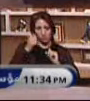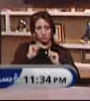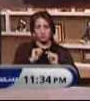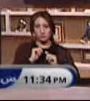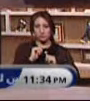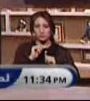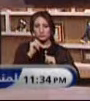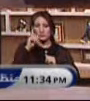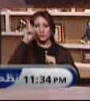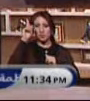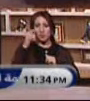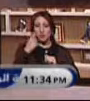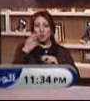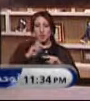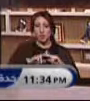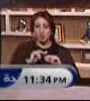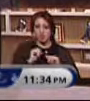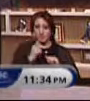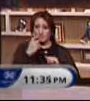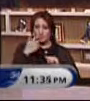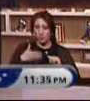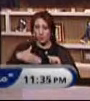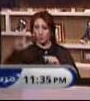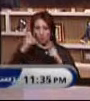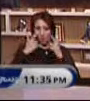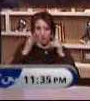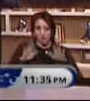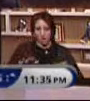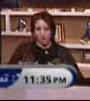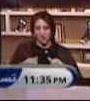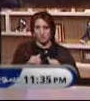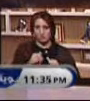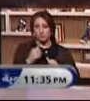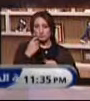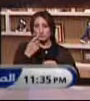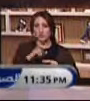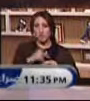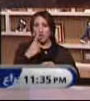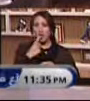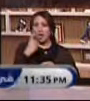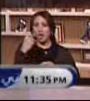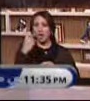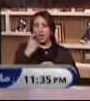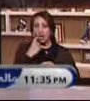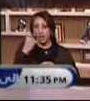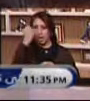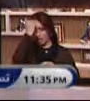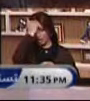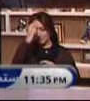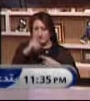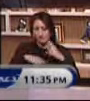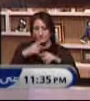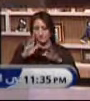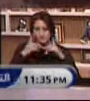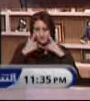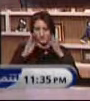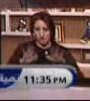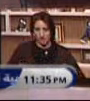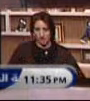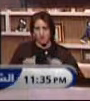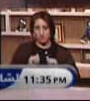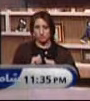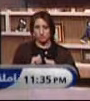تالله لو عاش الفتى في دهره ألفا من الأعوام مالك أمره